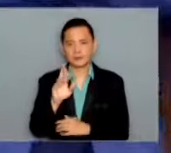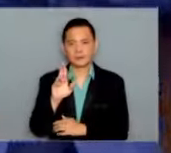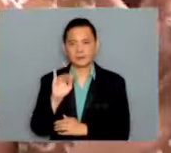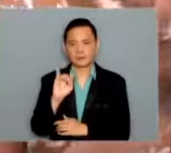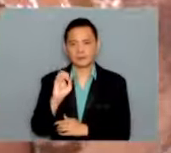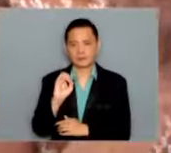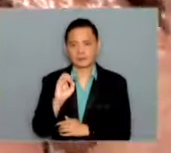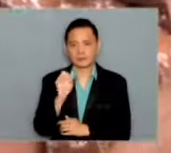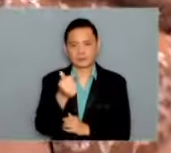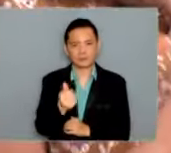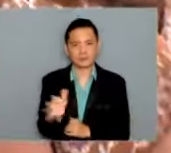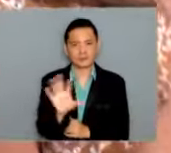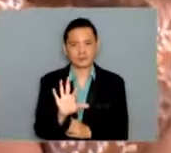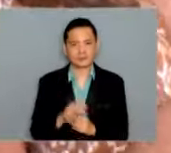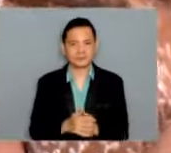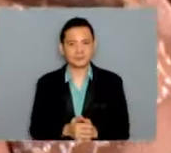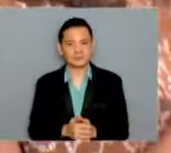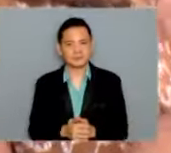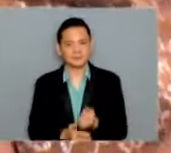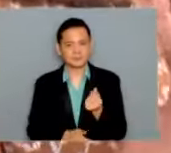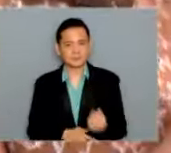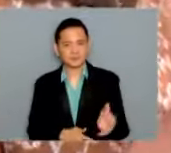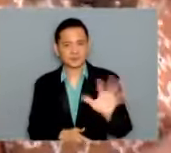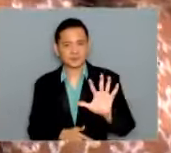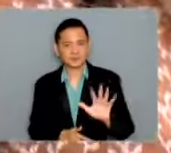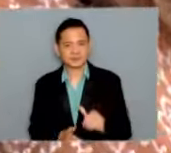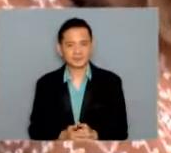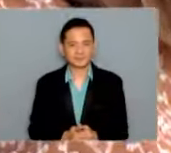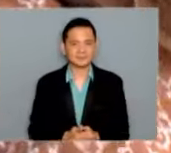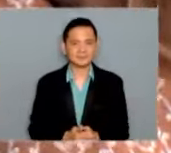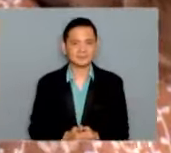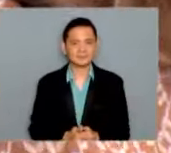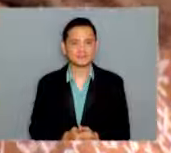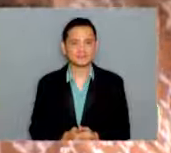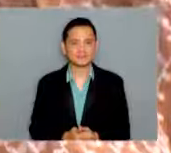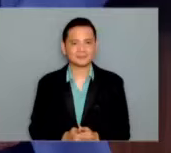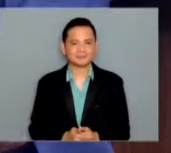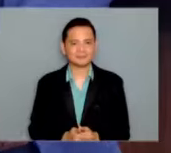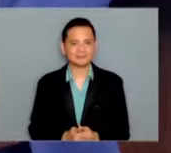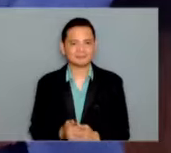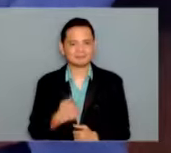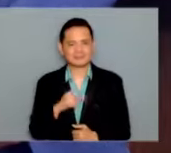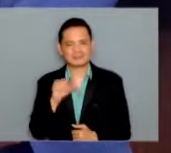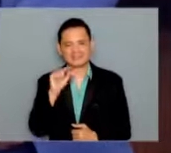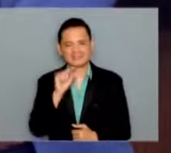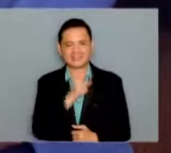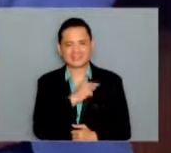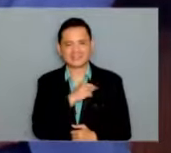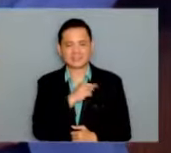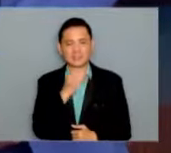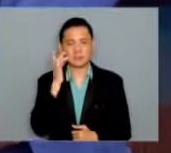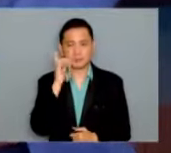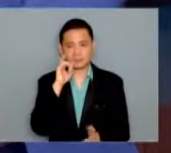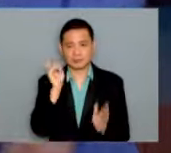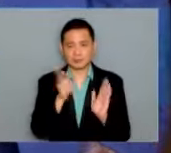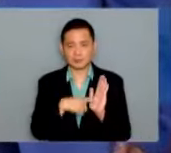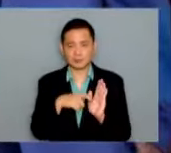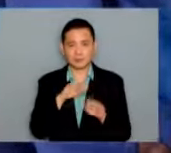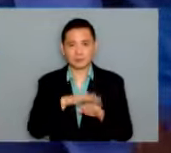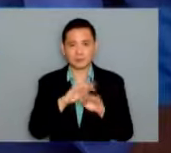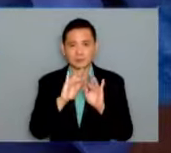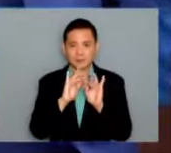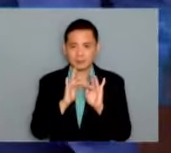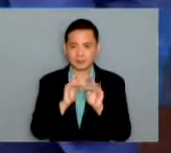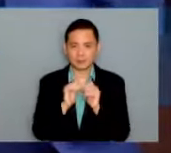coach! Welcome! Good morning, kapatid! Kasi medyo guilty ako dyan. Dati kasi, di ba, pag napapanood mo online,